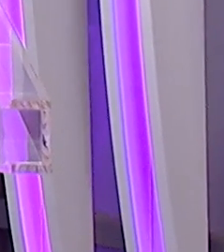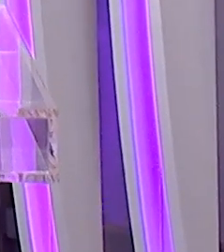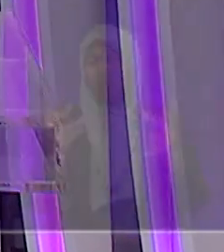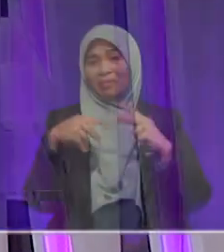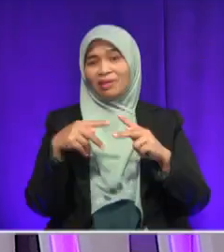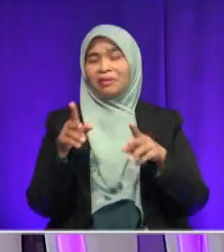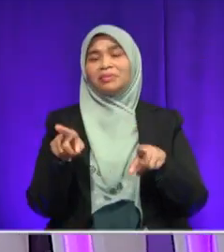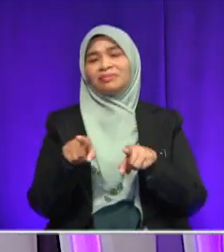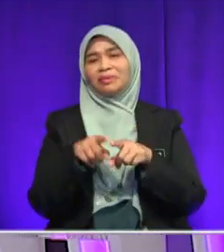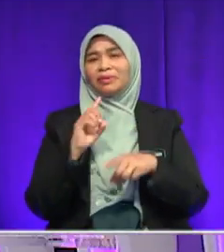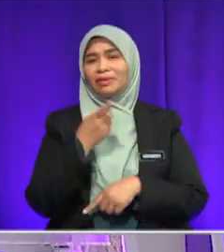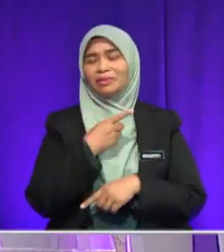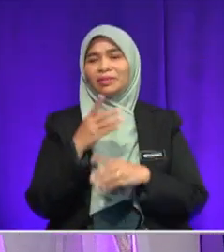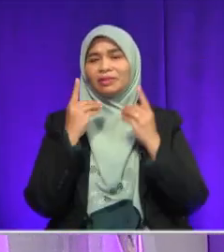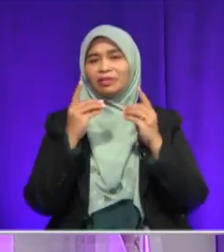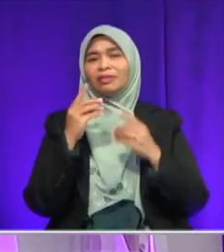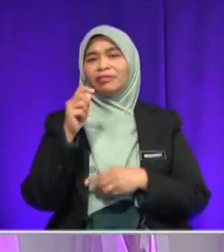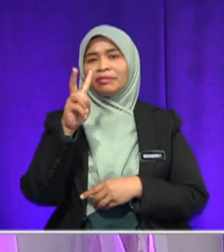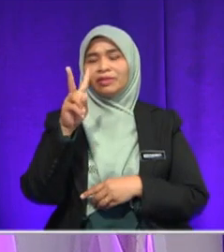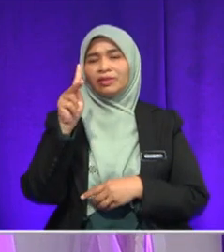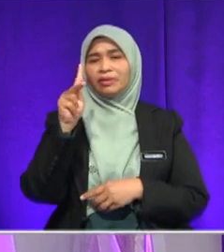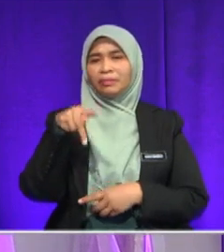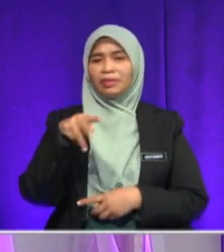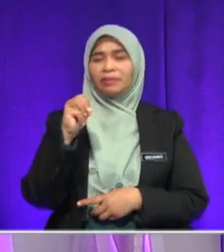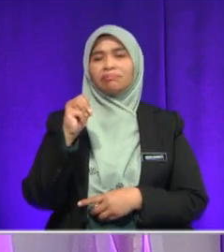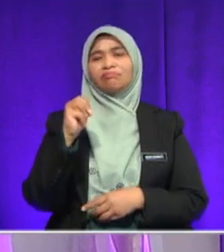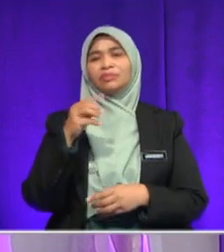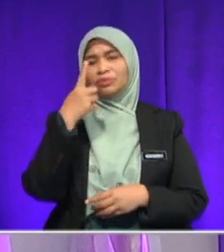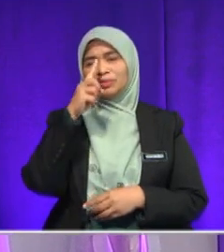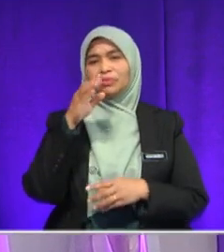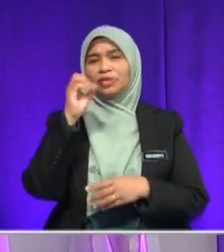Kembali bersama kami di DidikTV KPM untuk slot Sukses